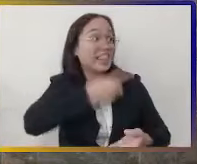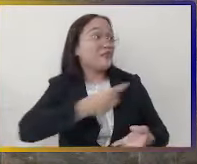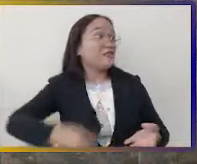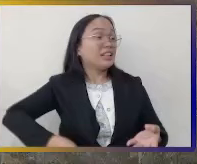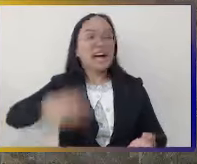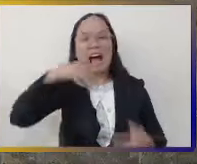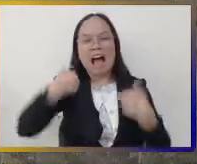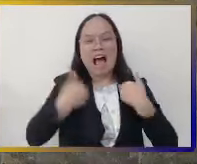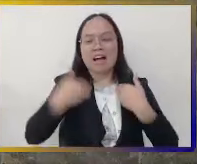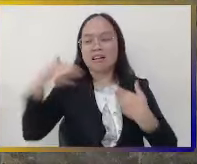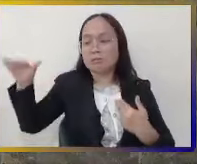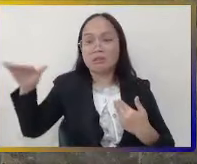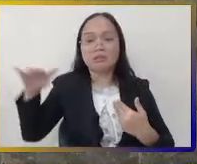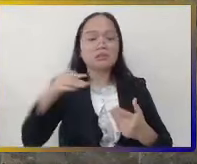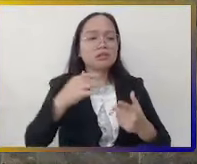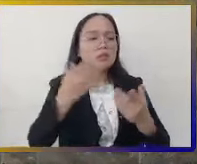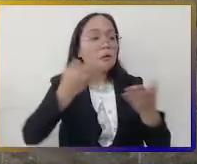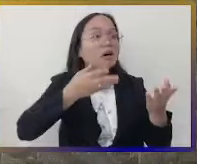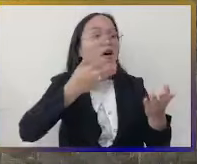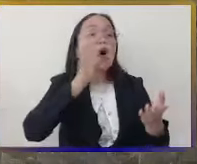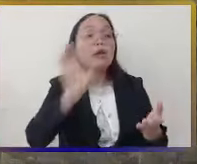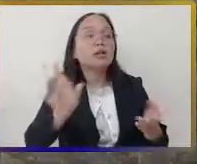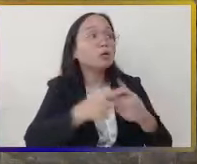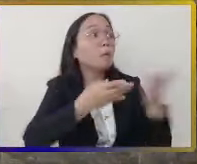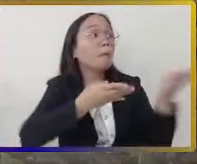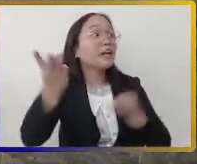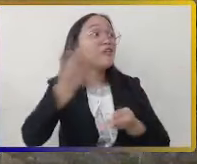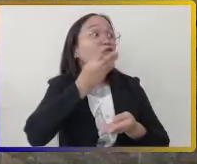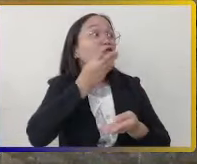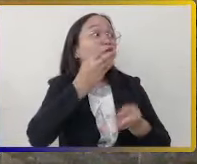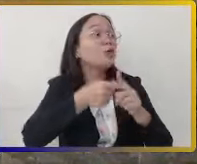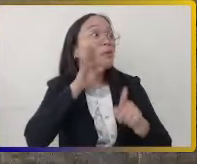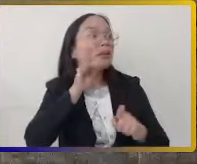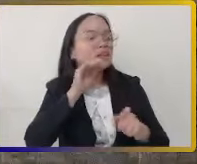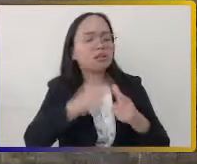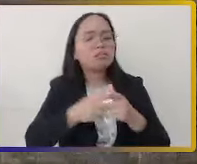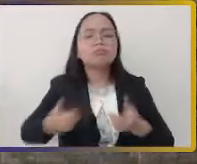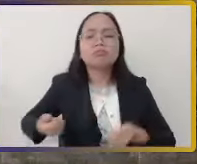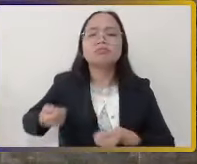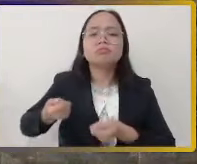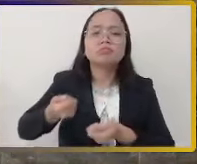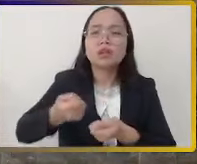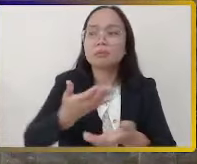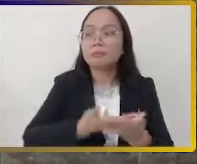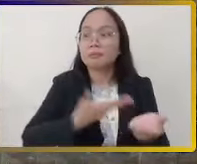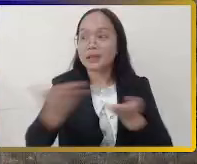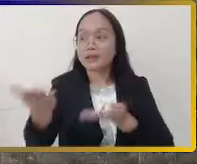kapatid. At pagdating niya doon sa kanyang mga kapatid, nakita niya,